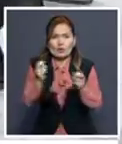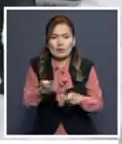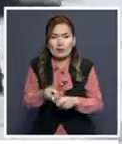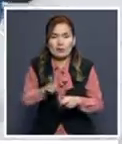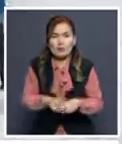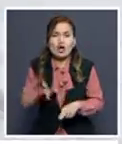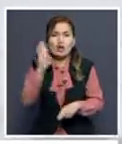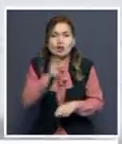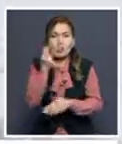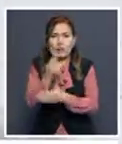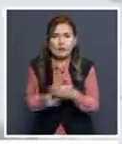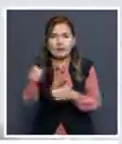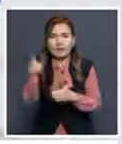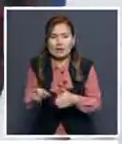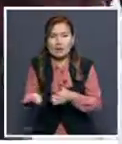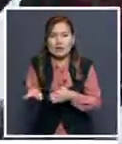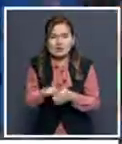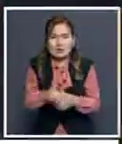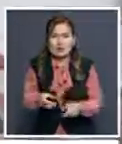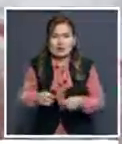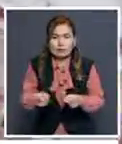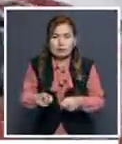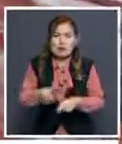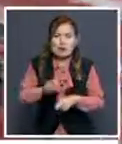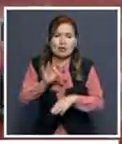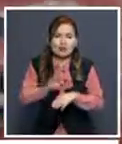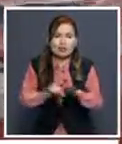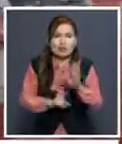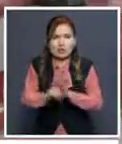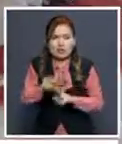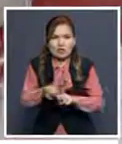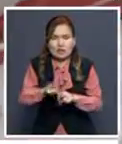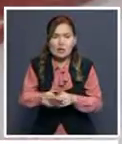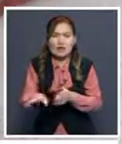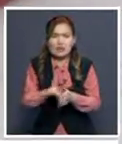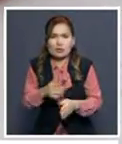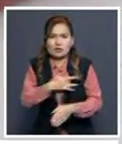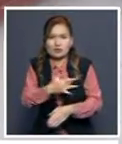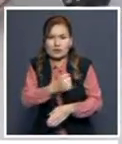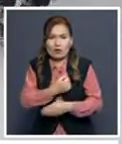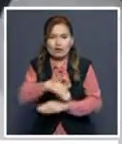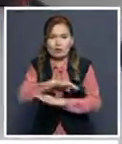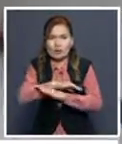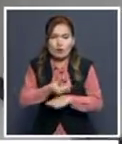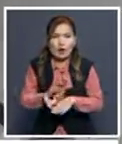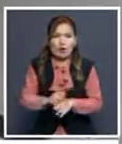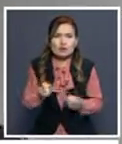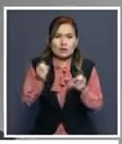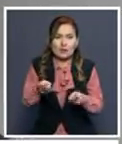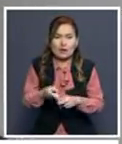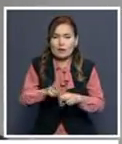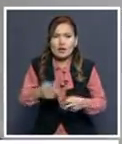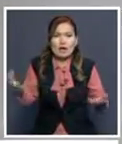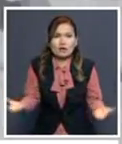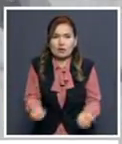мүмкін. Оның үстіне суға малынған киімнің салмағы ауырлайтынын қосыңыз. Бұл уақыт ішінде құтқарушылардың келіп үлгермейтіндігі айдан анық.